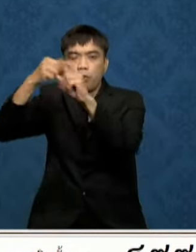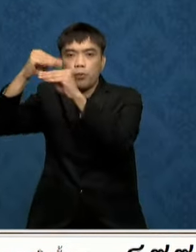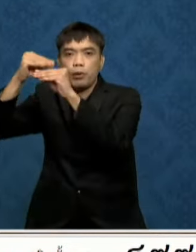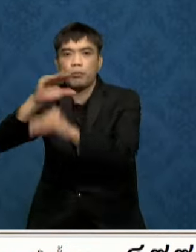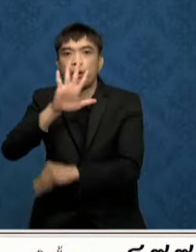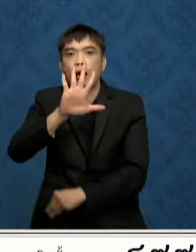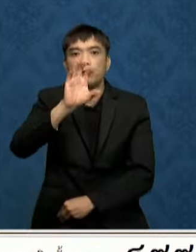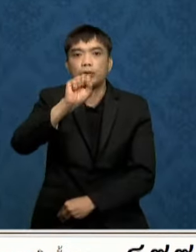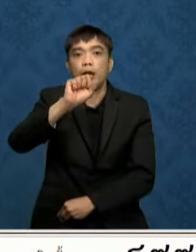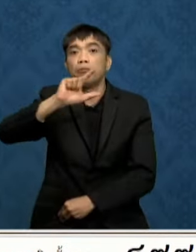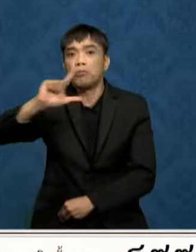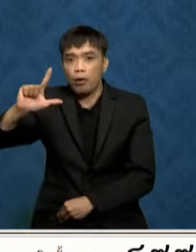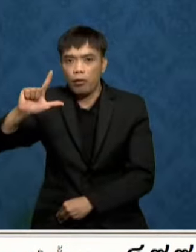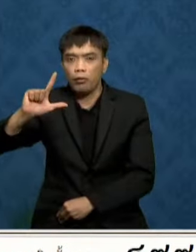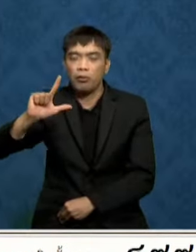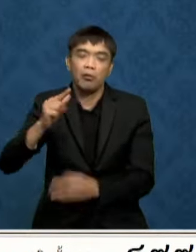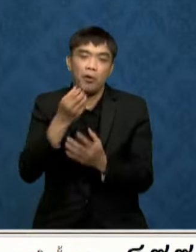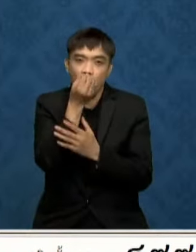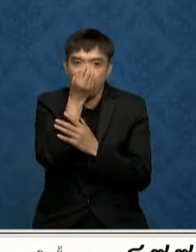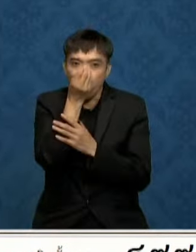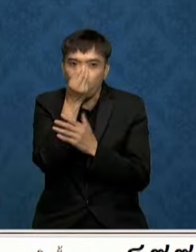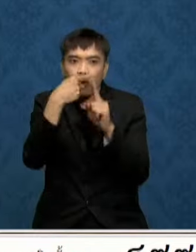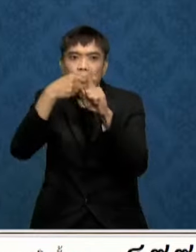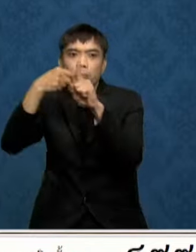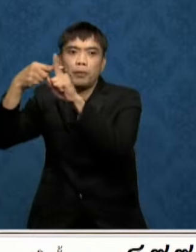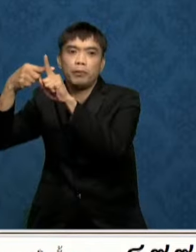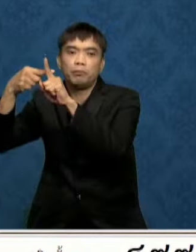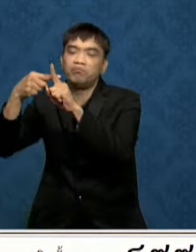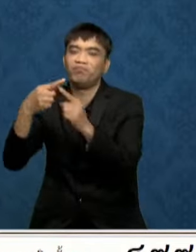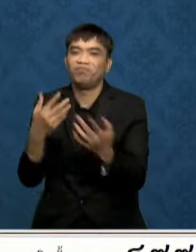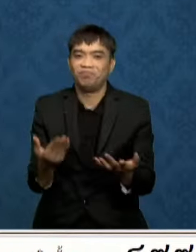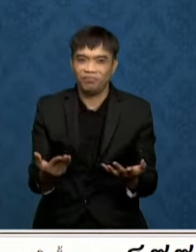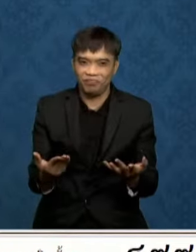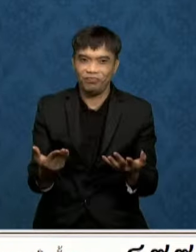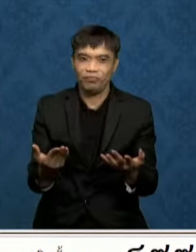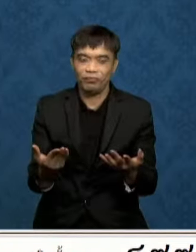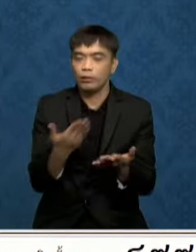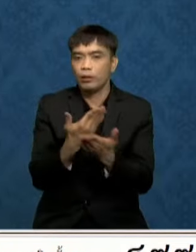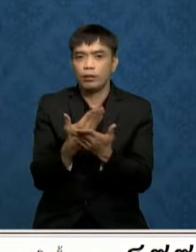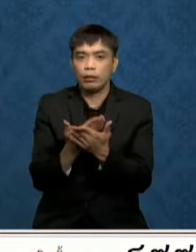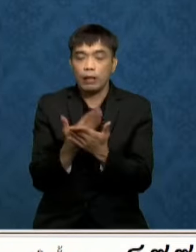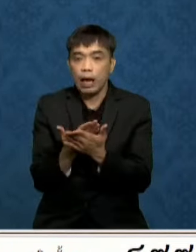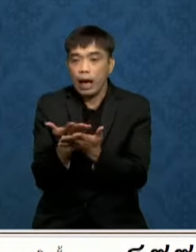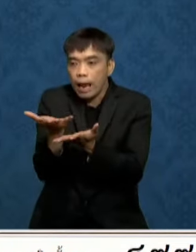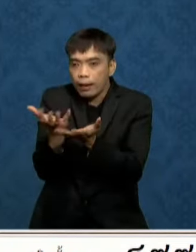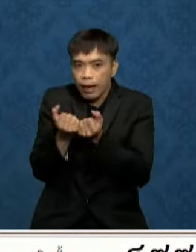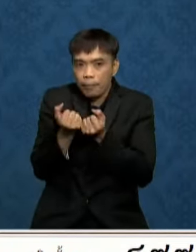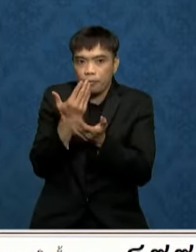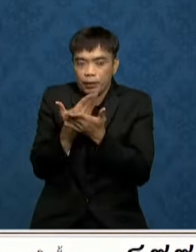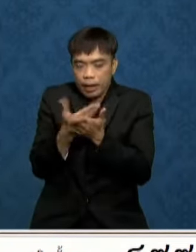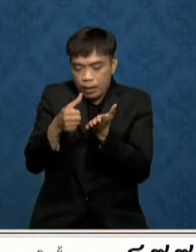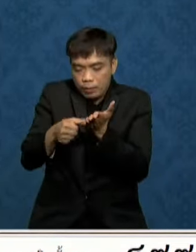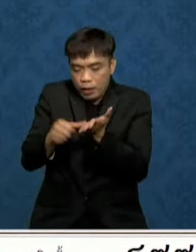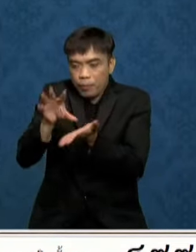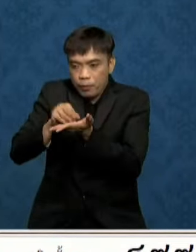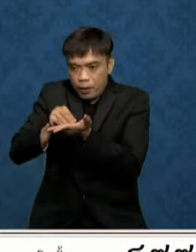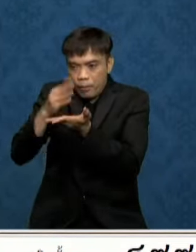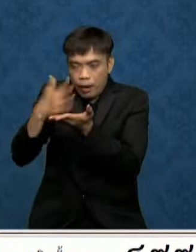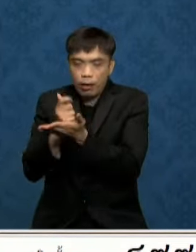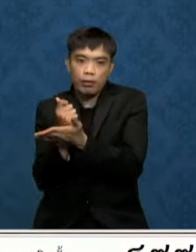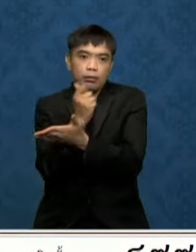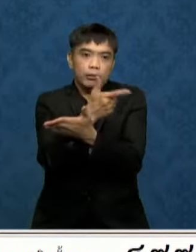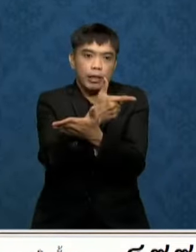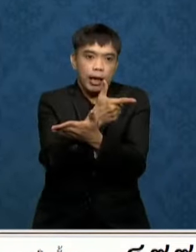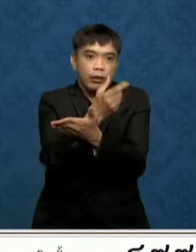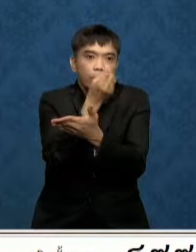ประธานนี่เราไม่ต้องทำอะไรกันแล้วนะคะเราหารายได้ได้เท่าไหร่เก็บภาษีได้เท่าไหร่เอาไปจ่ายเป็นดอก